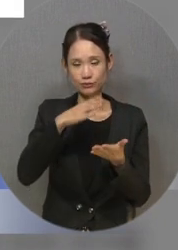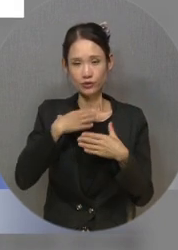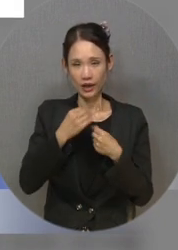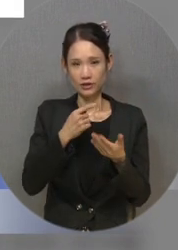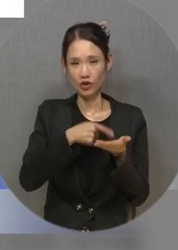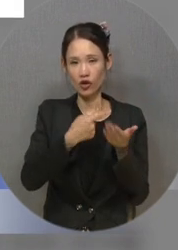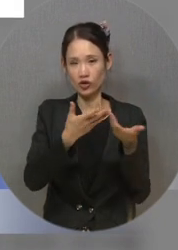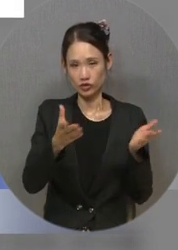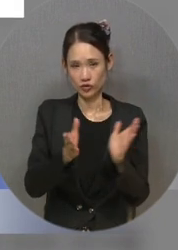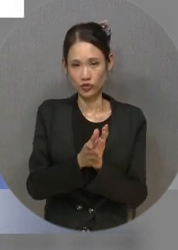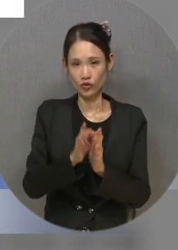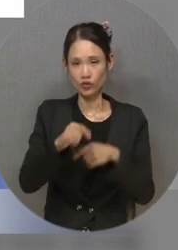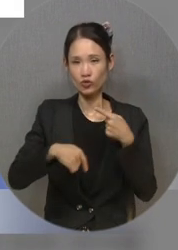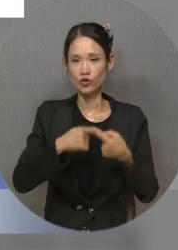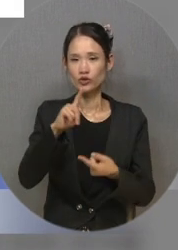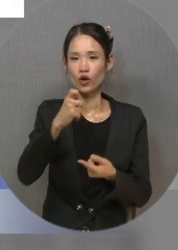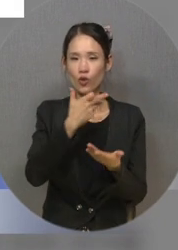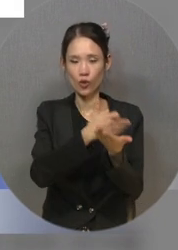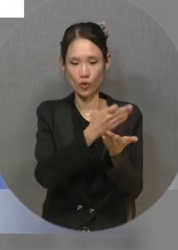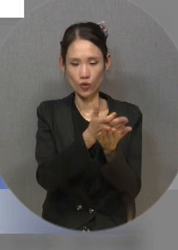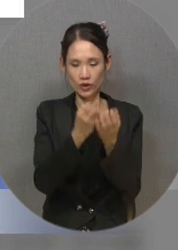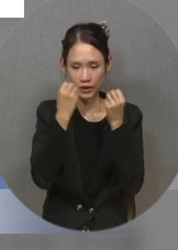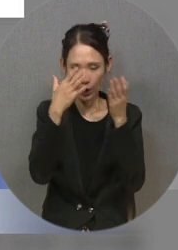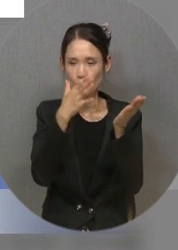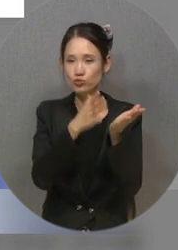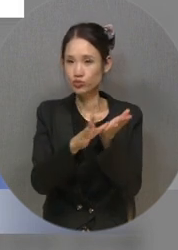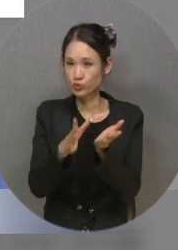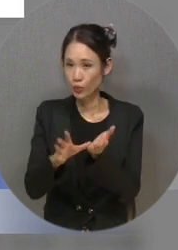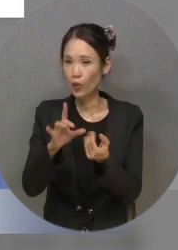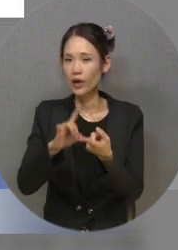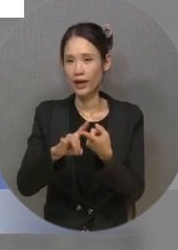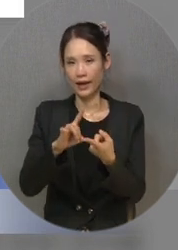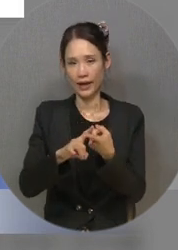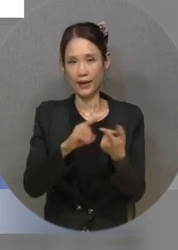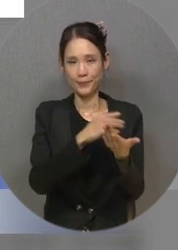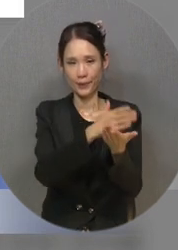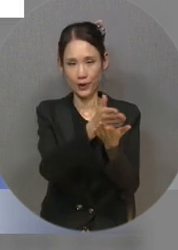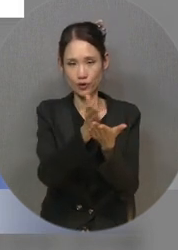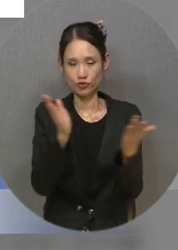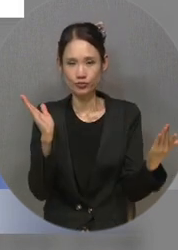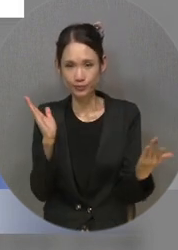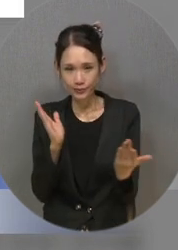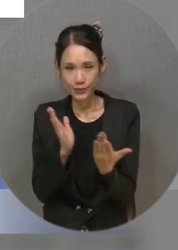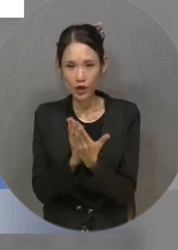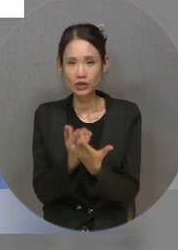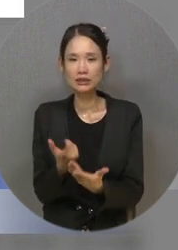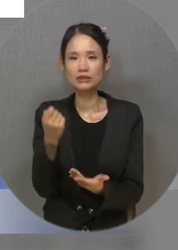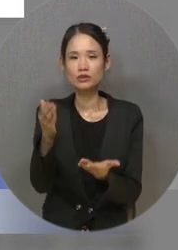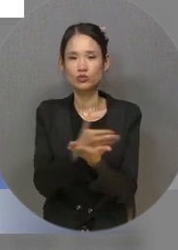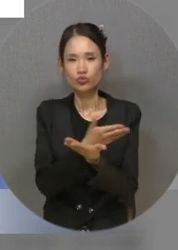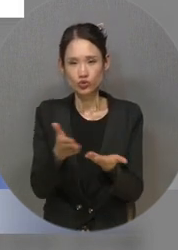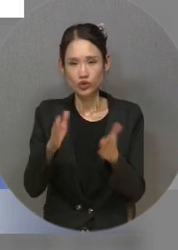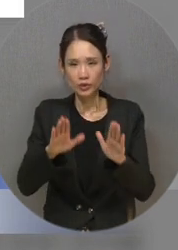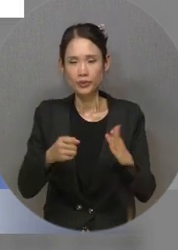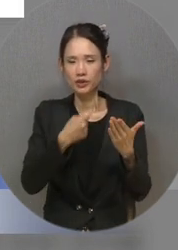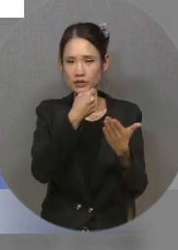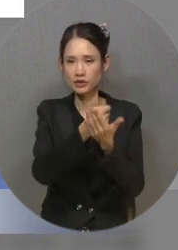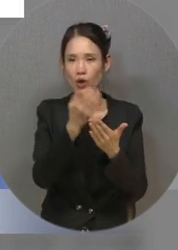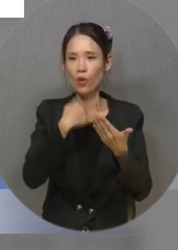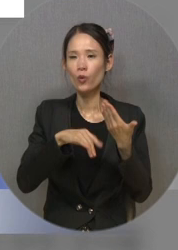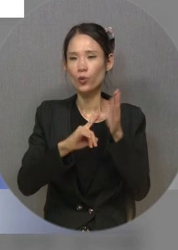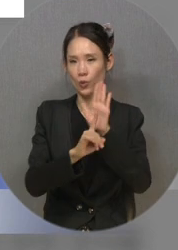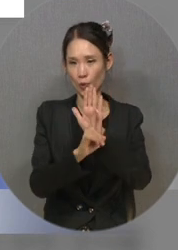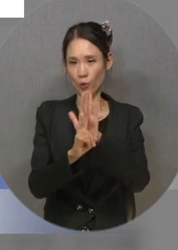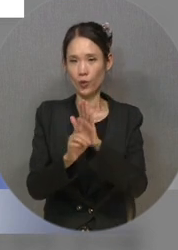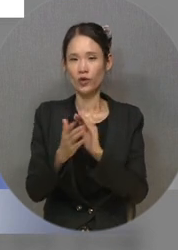전동식 휠체어 관련 총 17개 신설 품목을 우선 맞춤형 신속분류 품목으로 이번에 지정공고하고